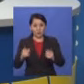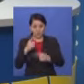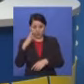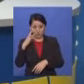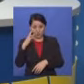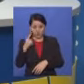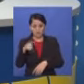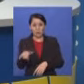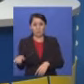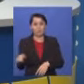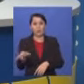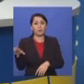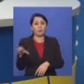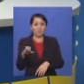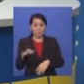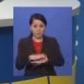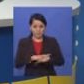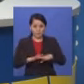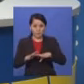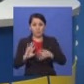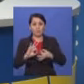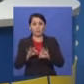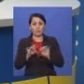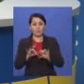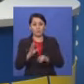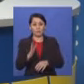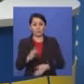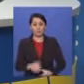мужчину, открыто похитившего алкоголь из магазина. Подробности далее.